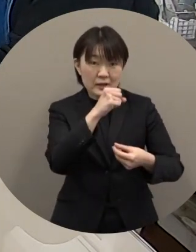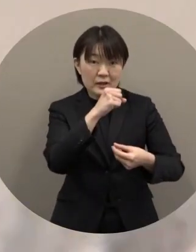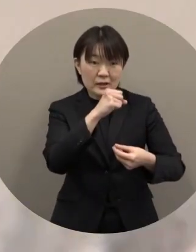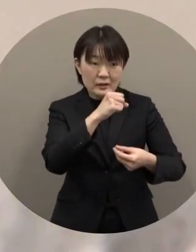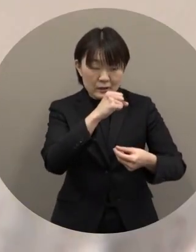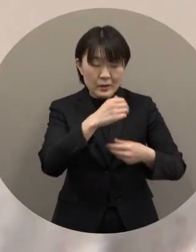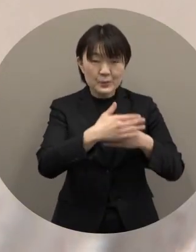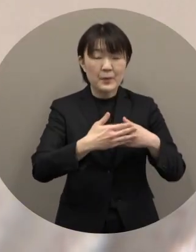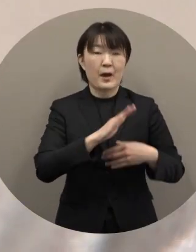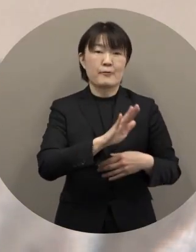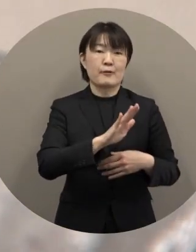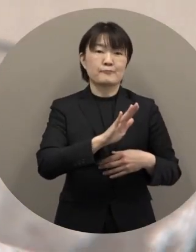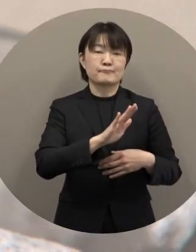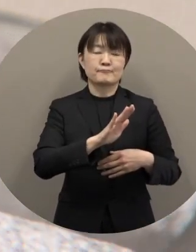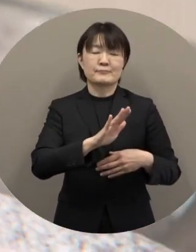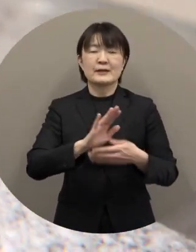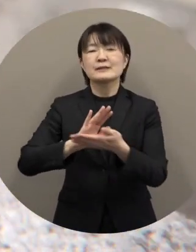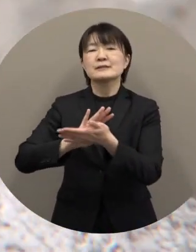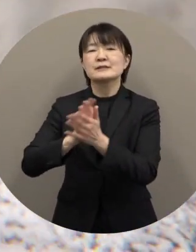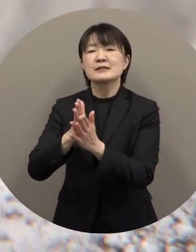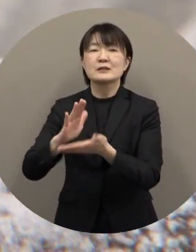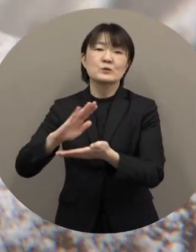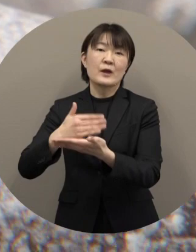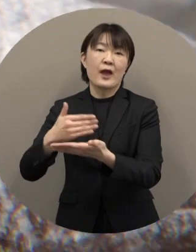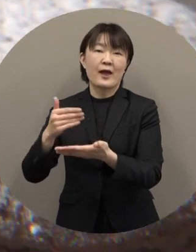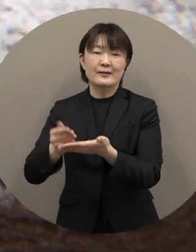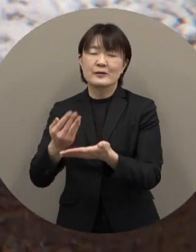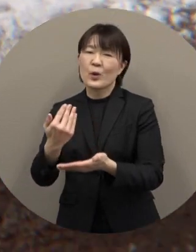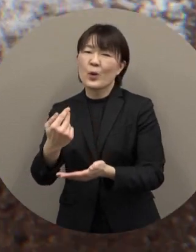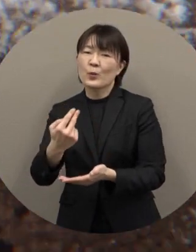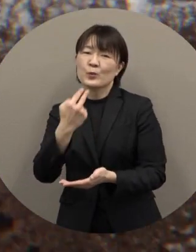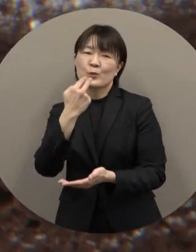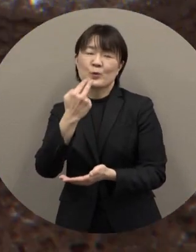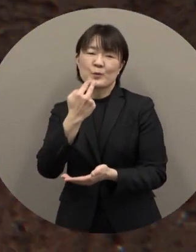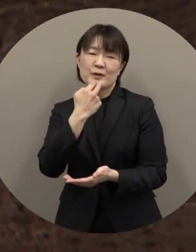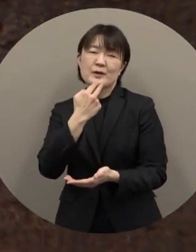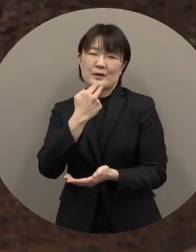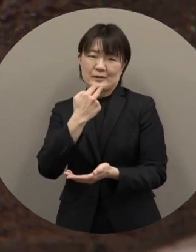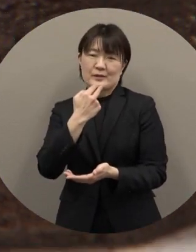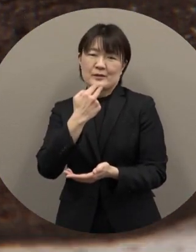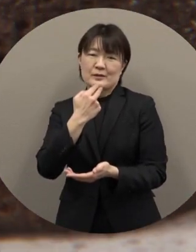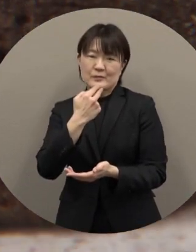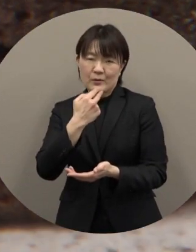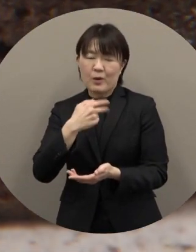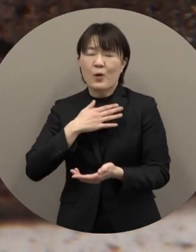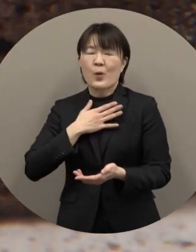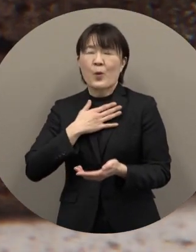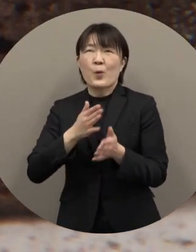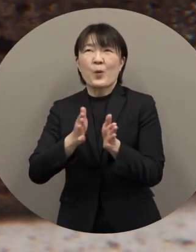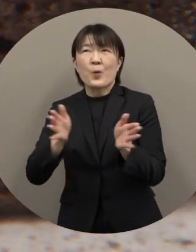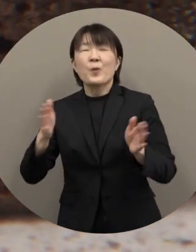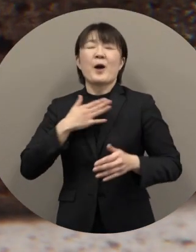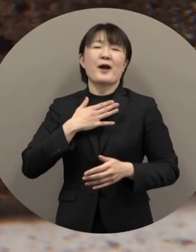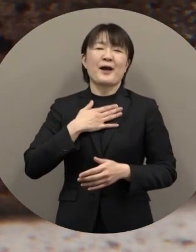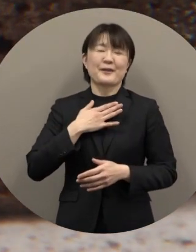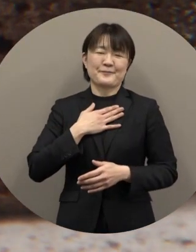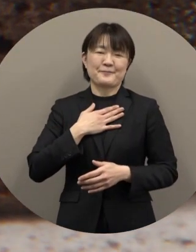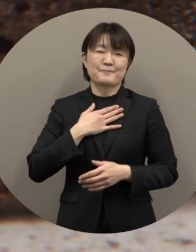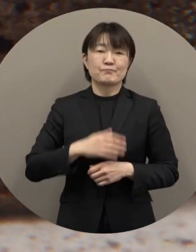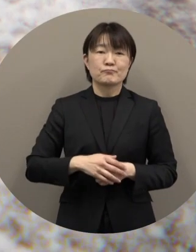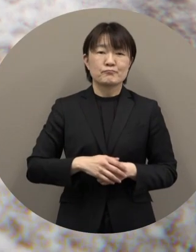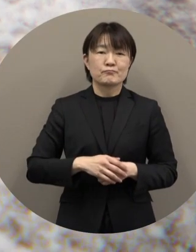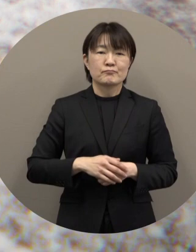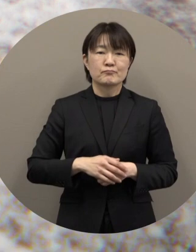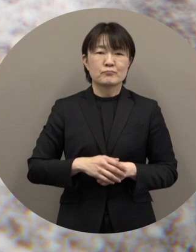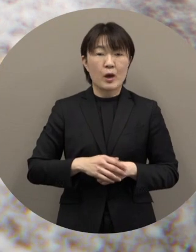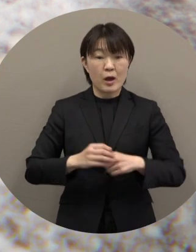ど、うんうん、チーズケーキのこう風味というか、 うん、 ね、奥行きというか 広がりますね、なんか味が、ね、 なんか生チョコの